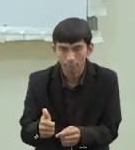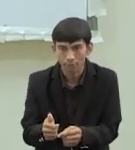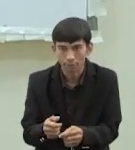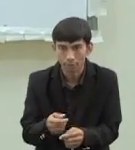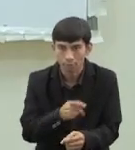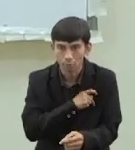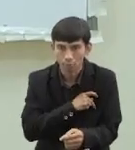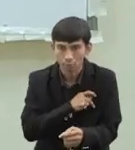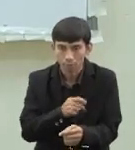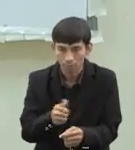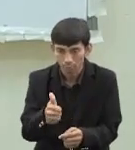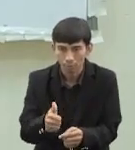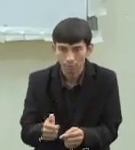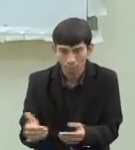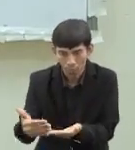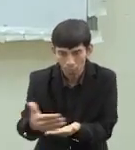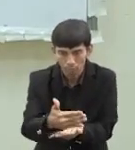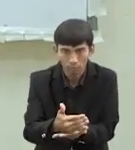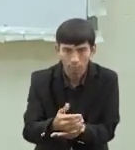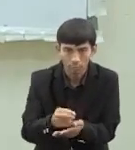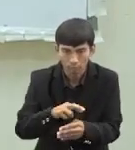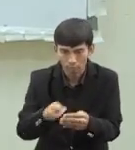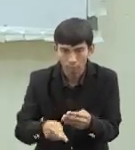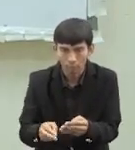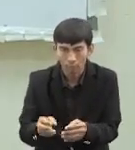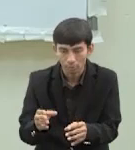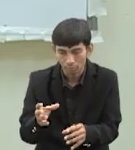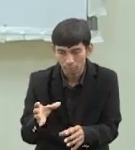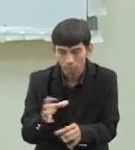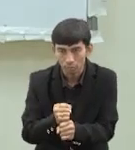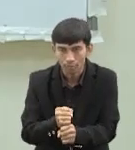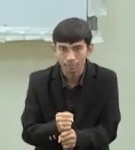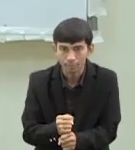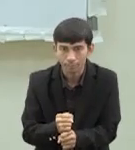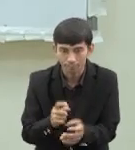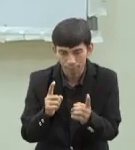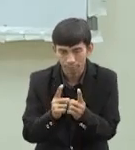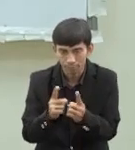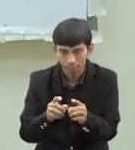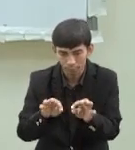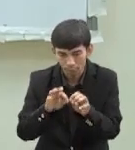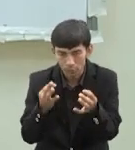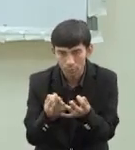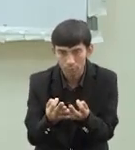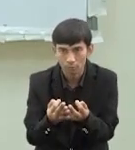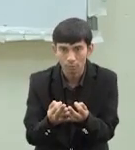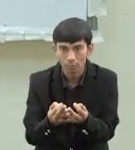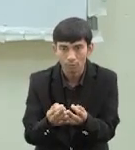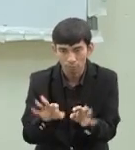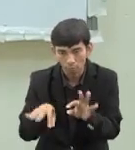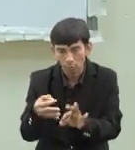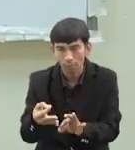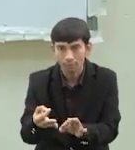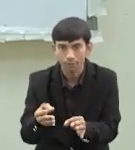Bỏ mô phó tốc sạch ca nà. Chúp chung cửa xa rộm rộng bàm.